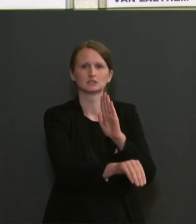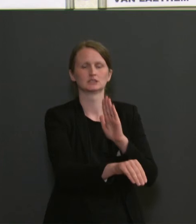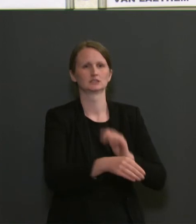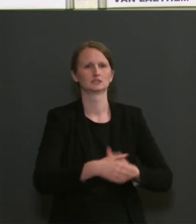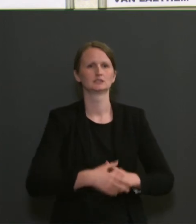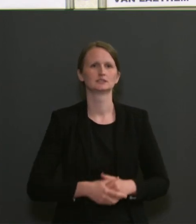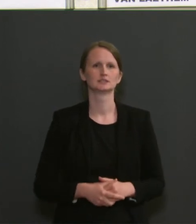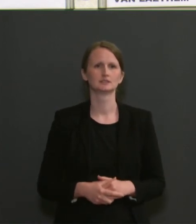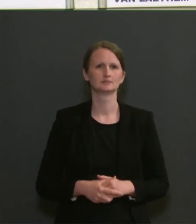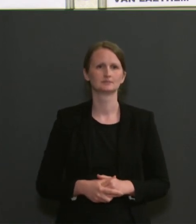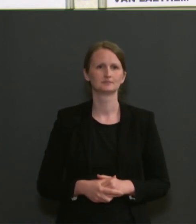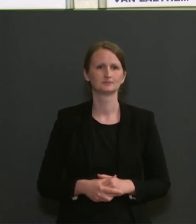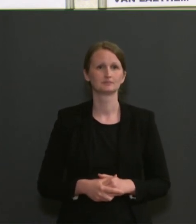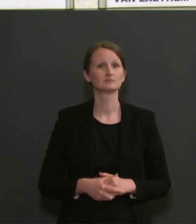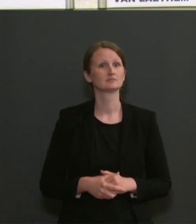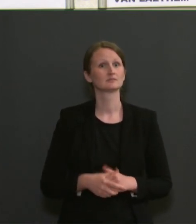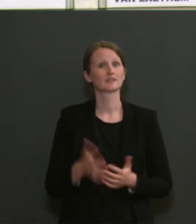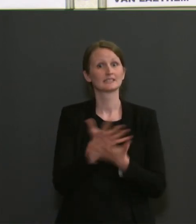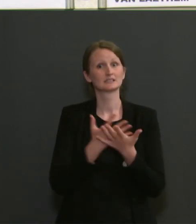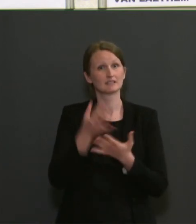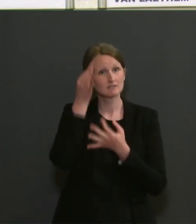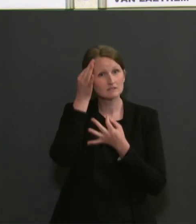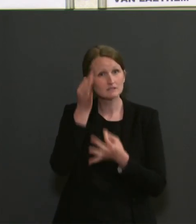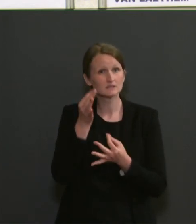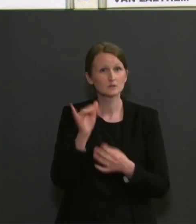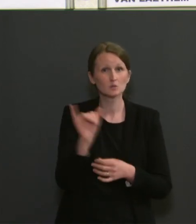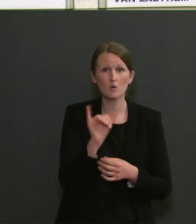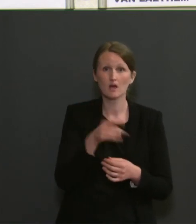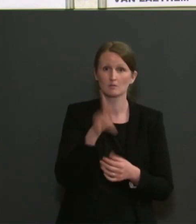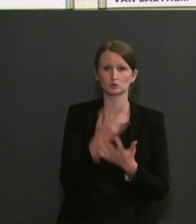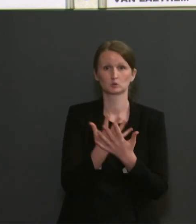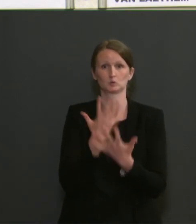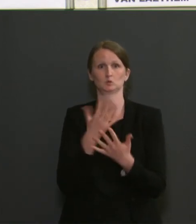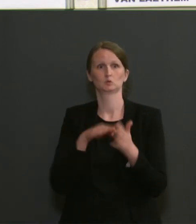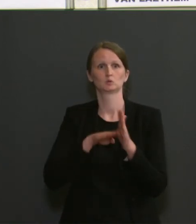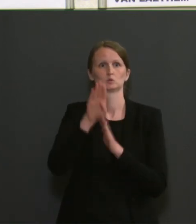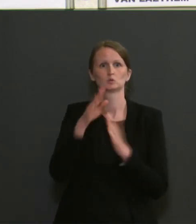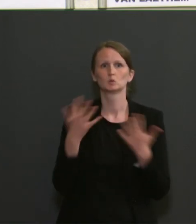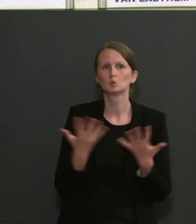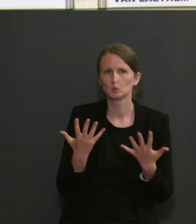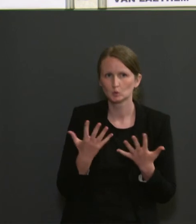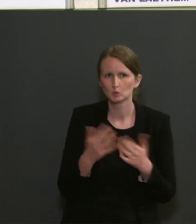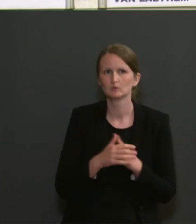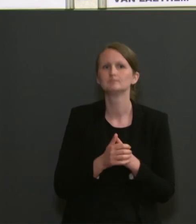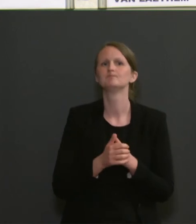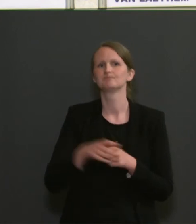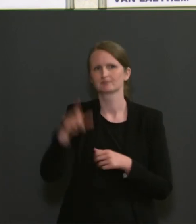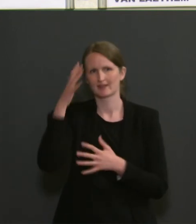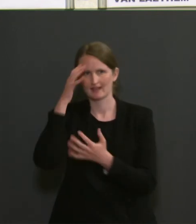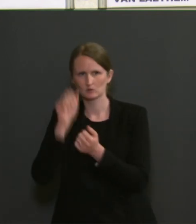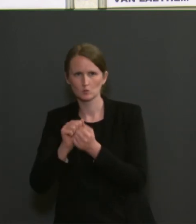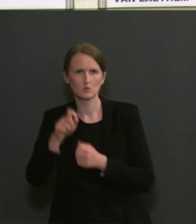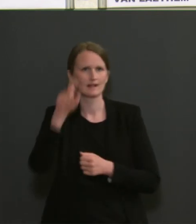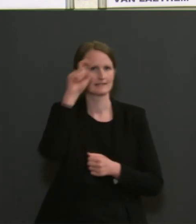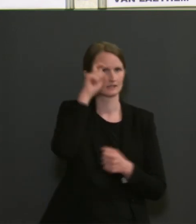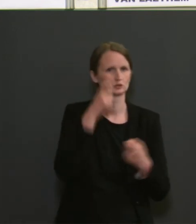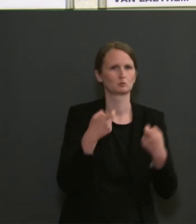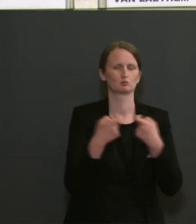lesquelles il y a le plus de nouveaux cas restent le Hainaut, la province de Liège, suivie de la région de Bruxelles-Capitale.